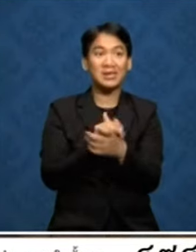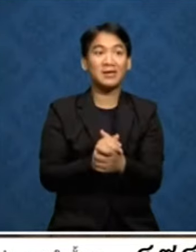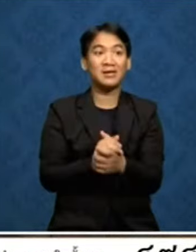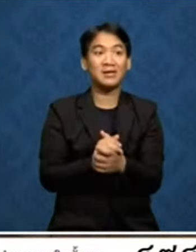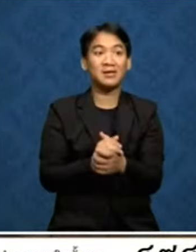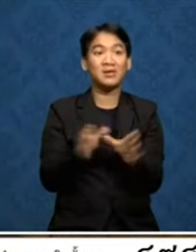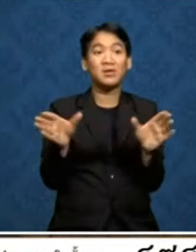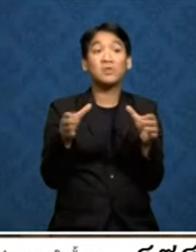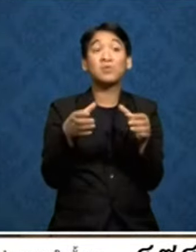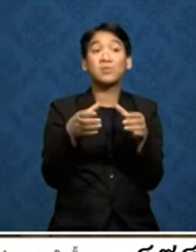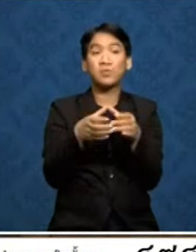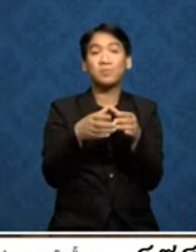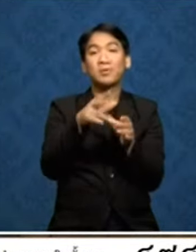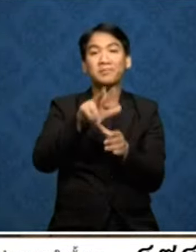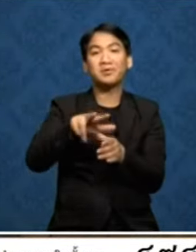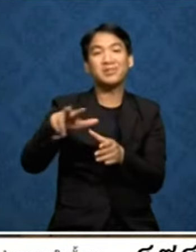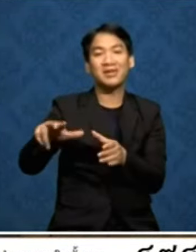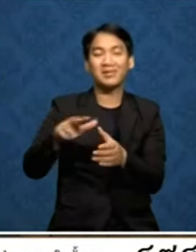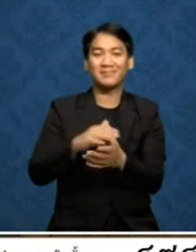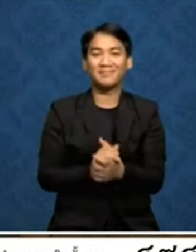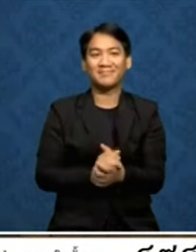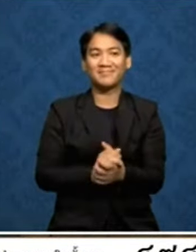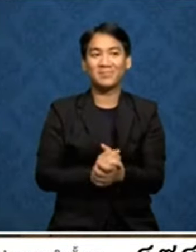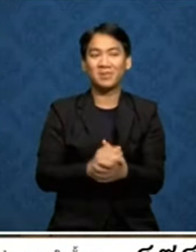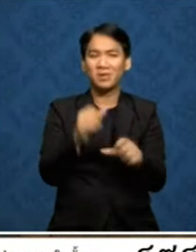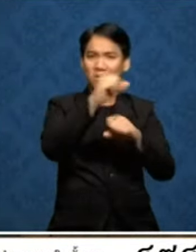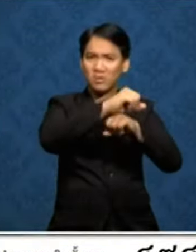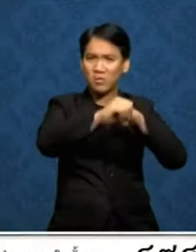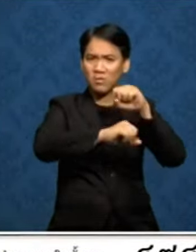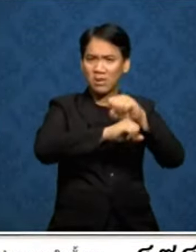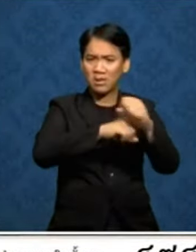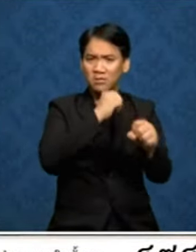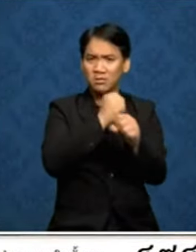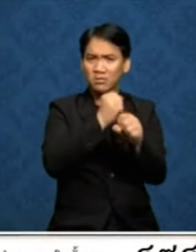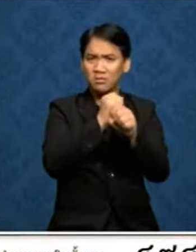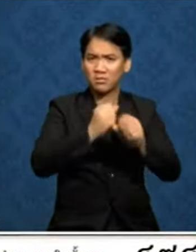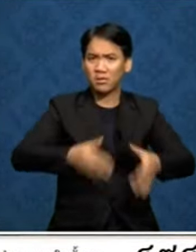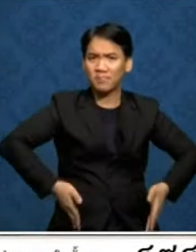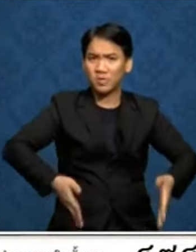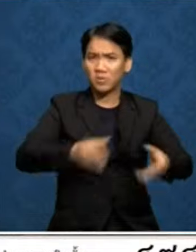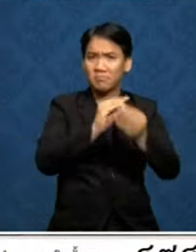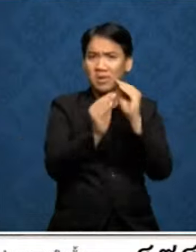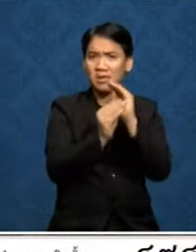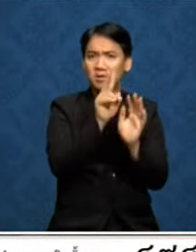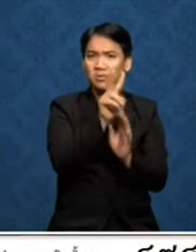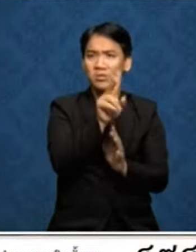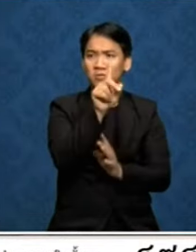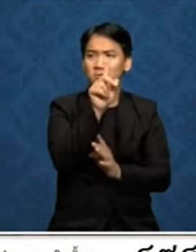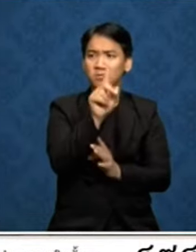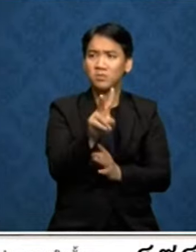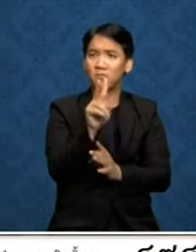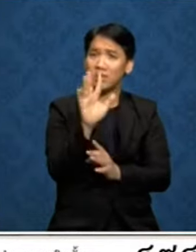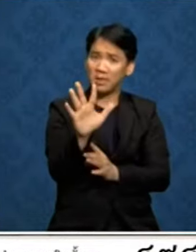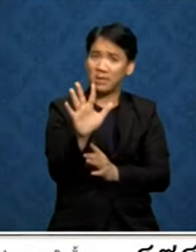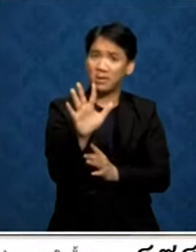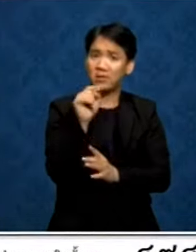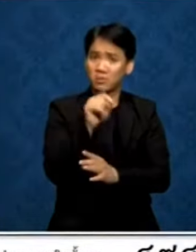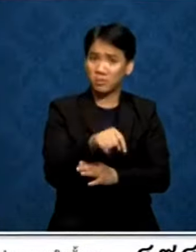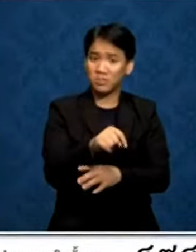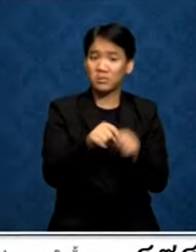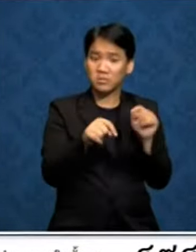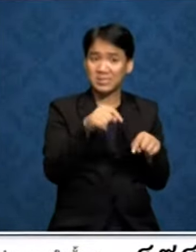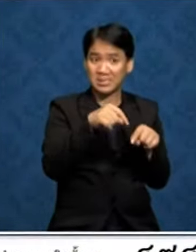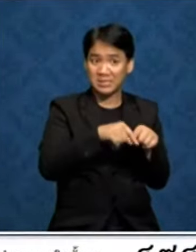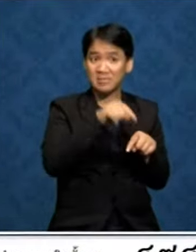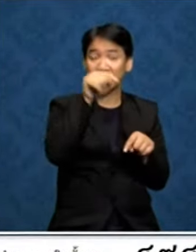พักเพื่อไทยค่ะดิฉัขอติดตามโครงการการกอสรางถนนหมายเลข 2.135 ค่ะจากตำบนดอนใหญ่ถึตำ